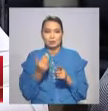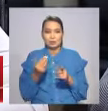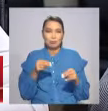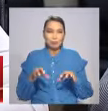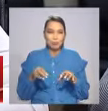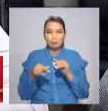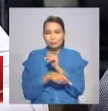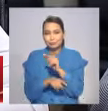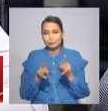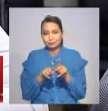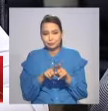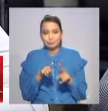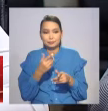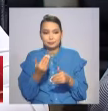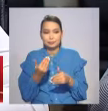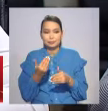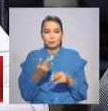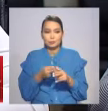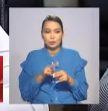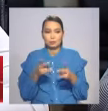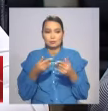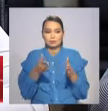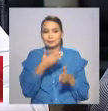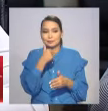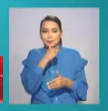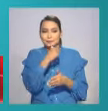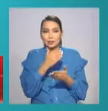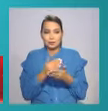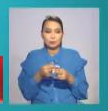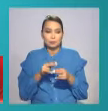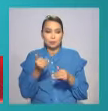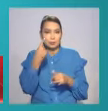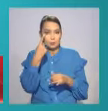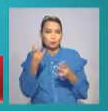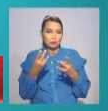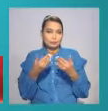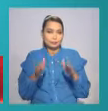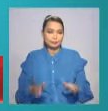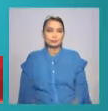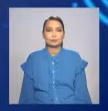так далее. И у нас, к сожалению, сейчас вот многие отраслевые вопросы буквально встали.